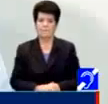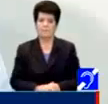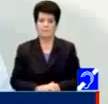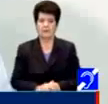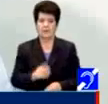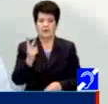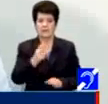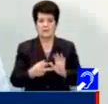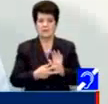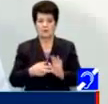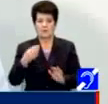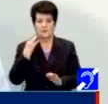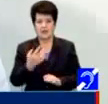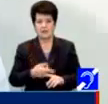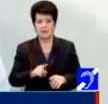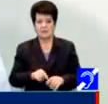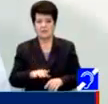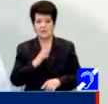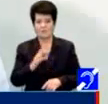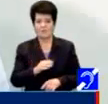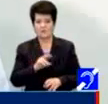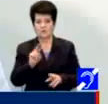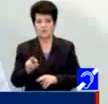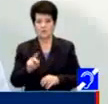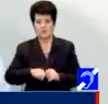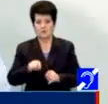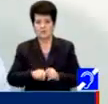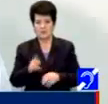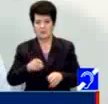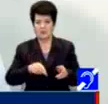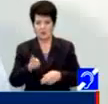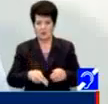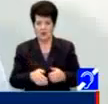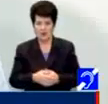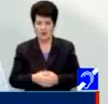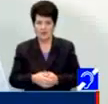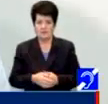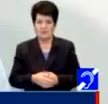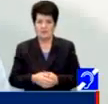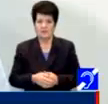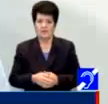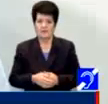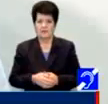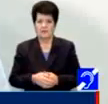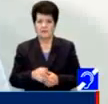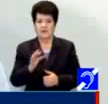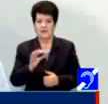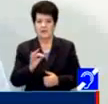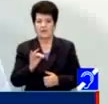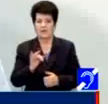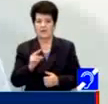de 38 de ani astăzi a fost supusă unei intervenții chirurgicale de etapă, o sinteză femurului